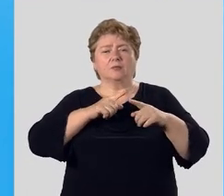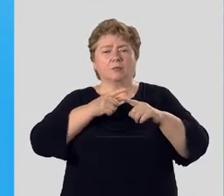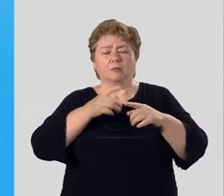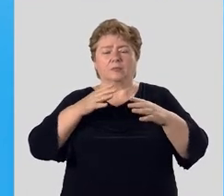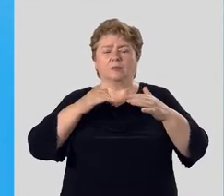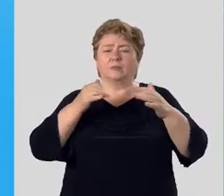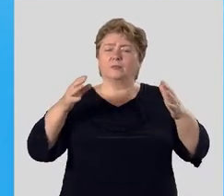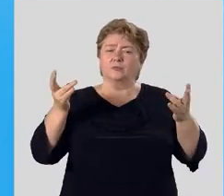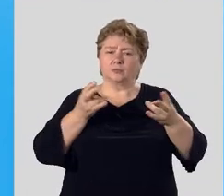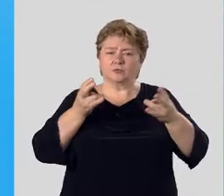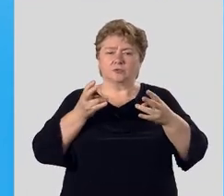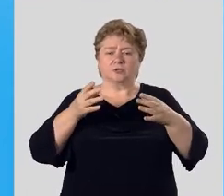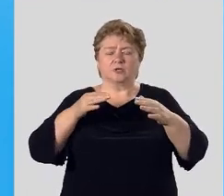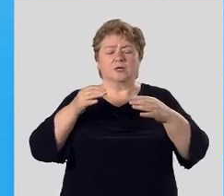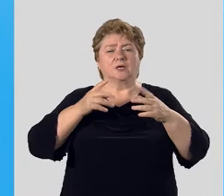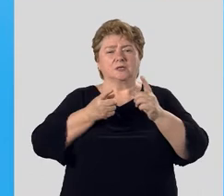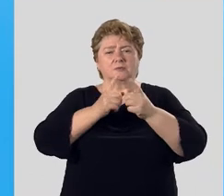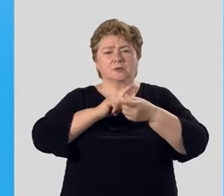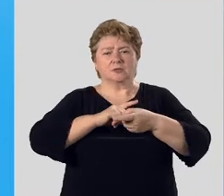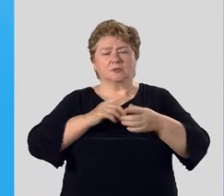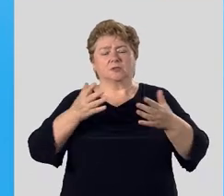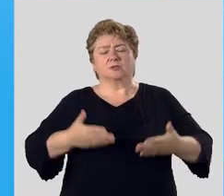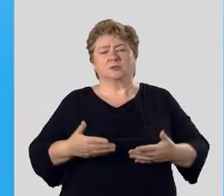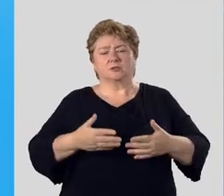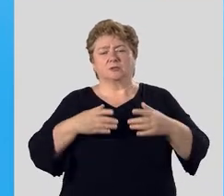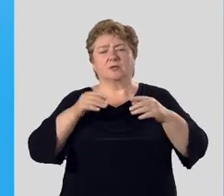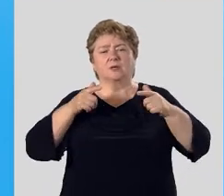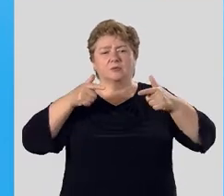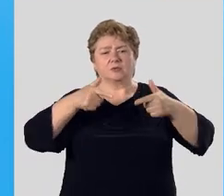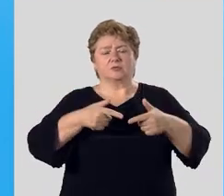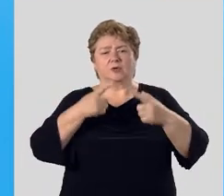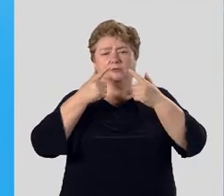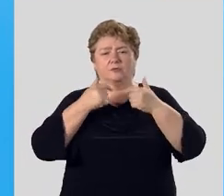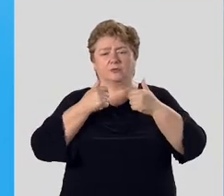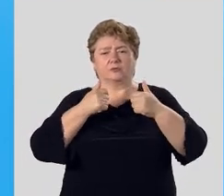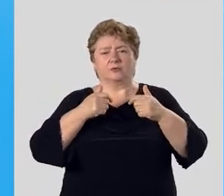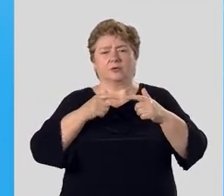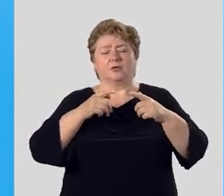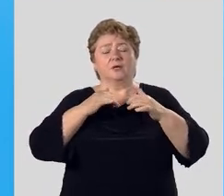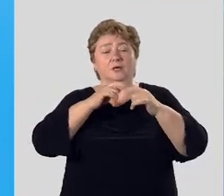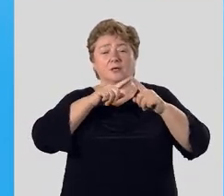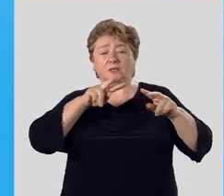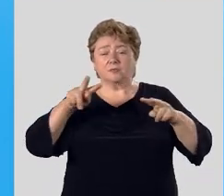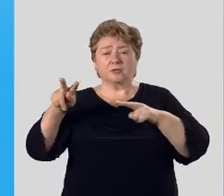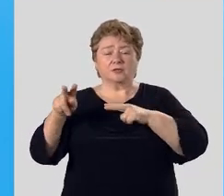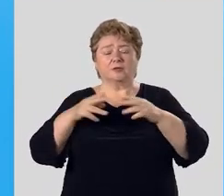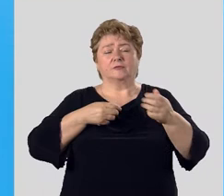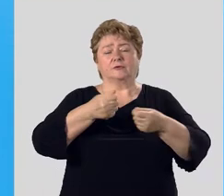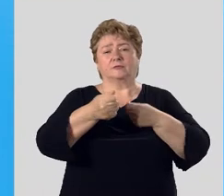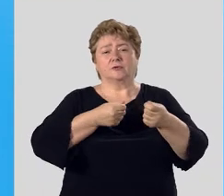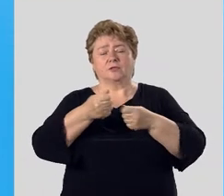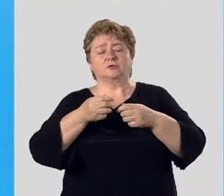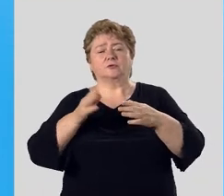по мере надобности синтезироваться железами и поступать в кровь. Рассмотрев регуляцию